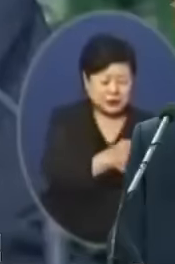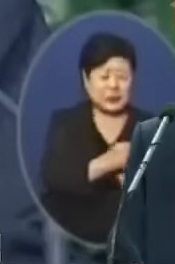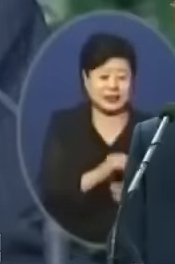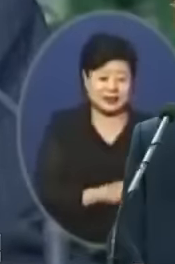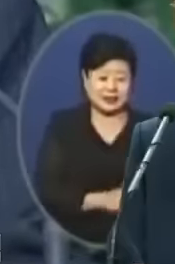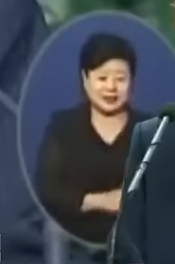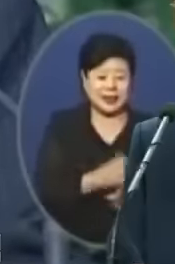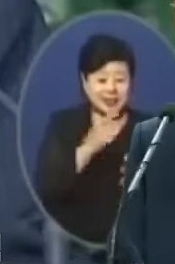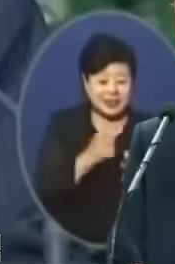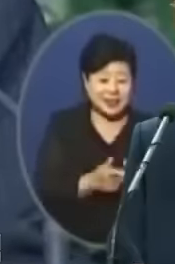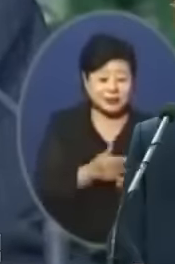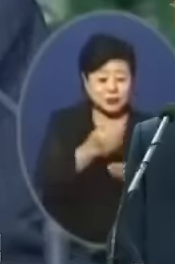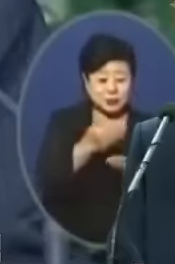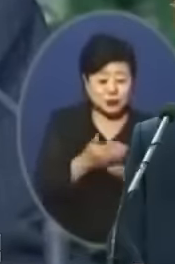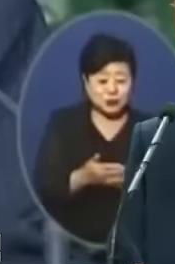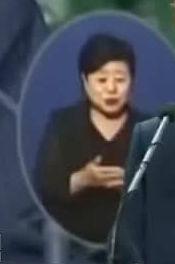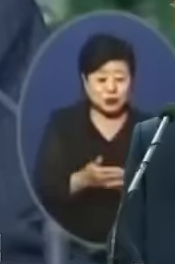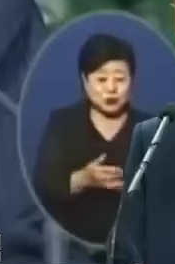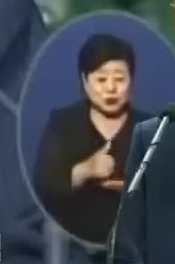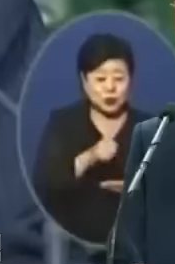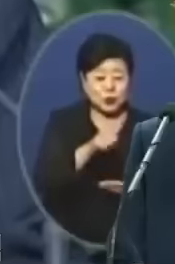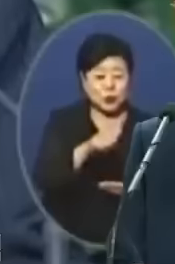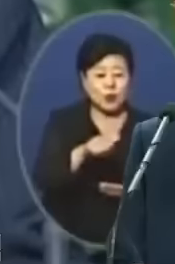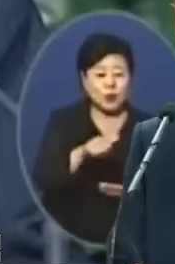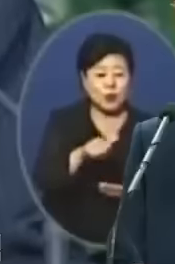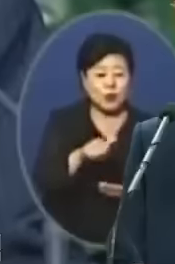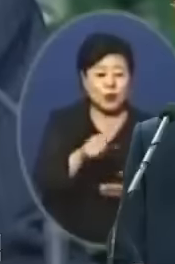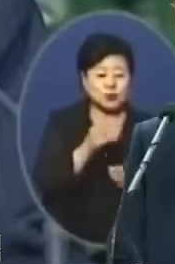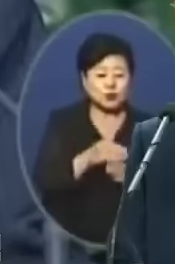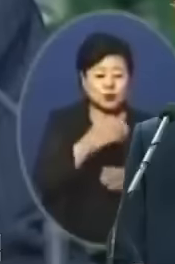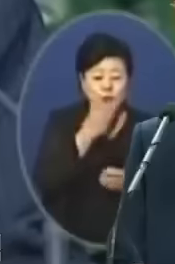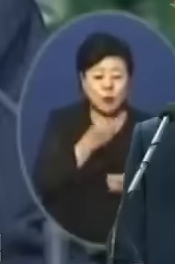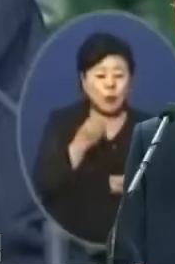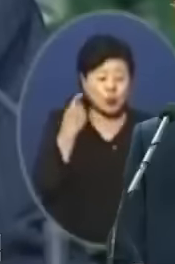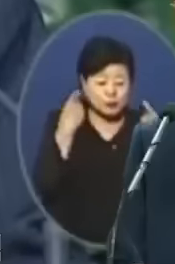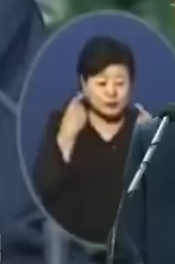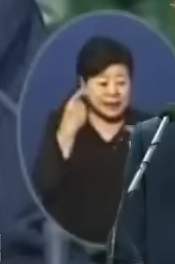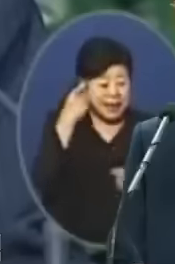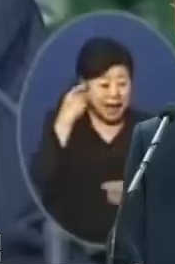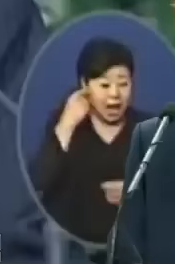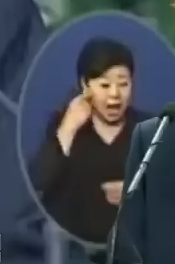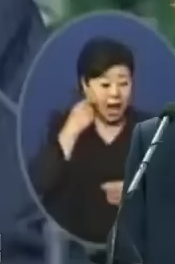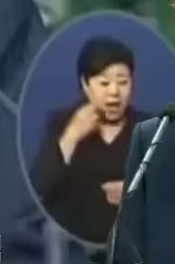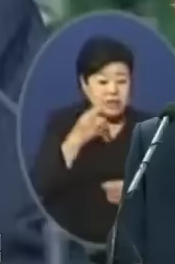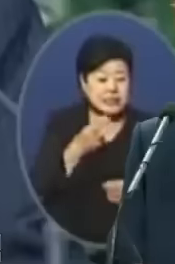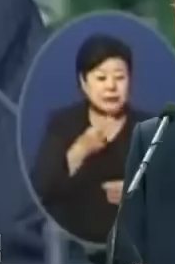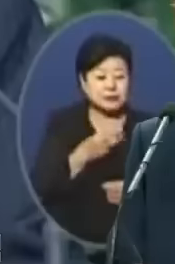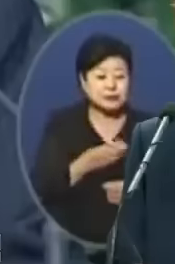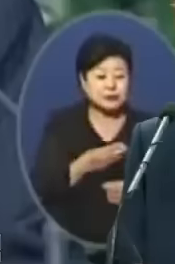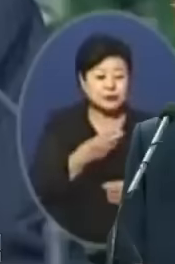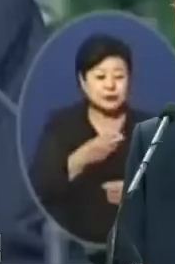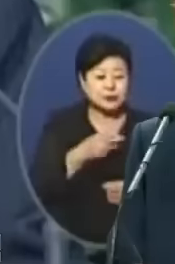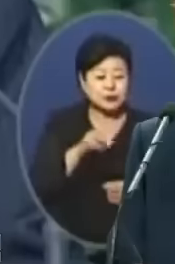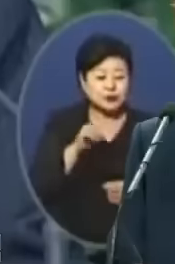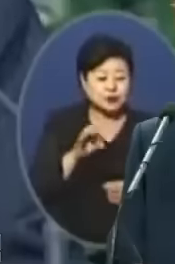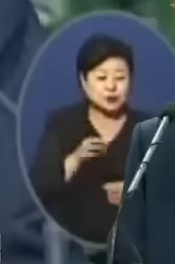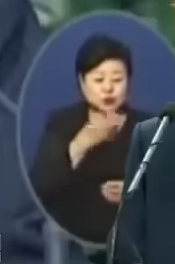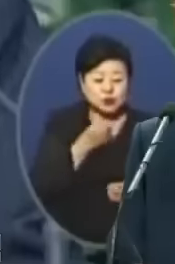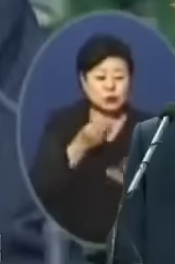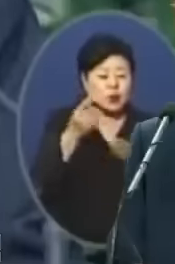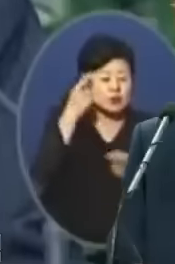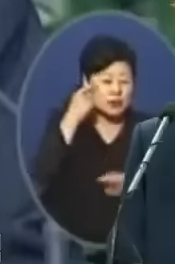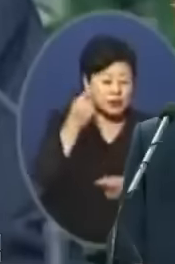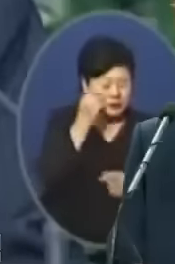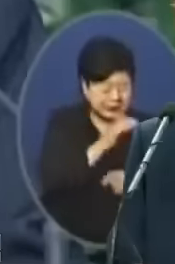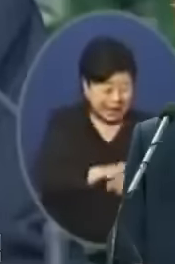위해서는 예수님이 주시는 오중복음을 생각하고 그 다음에 삼중 축복을 말해야 되는 것입니다. 내